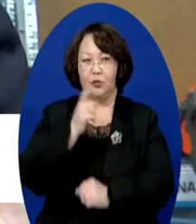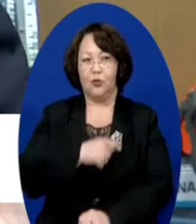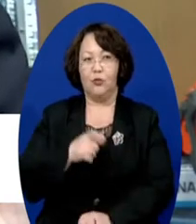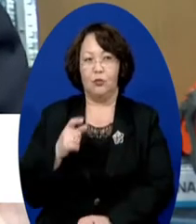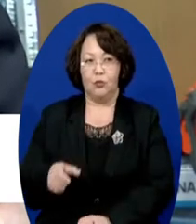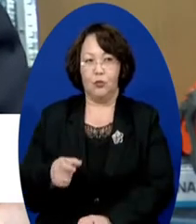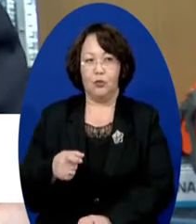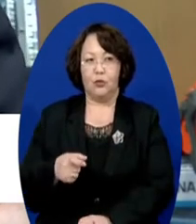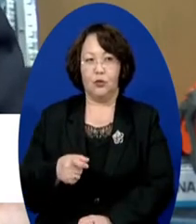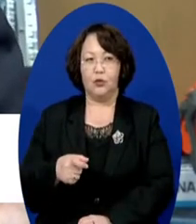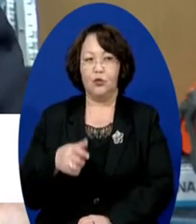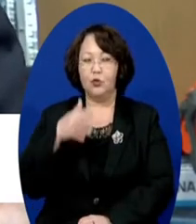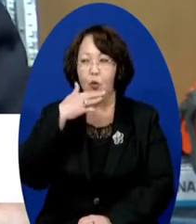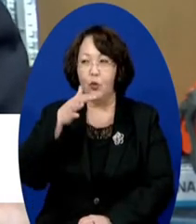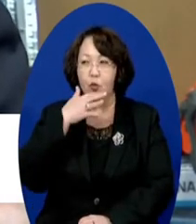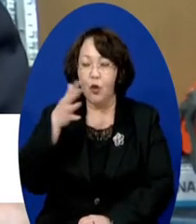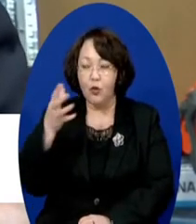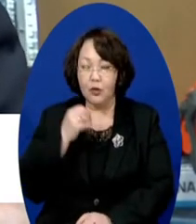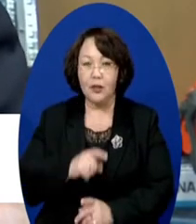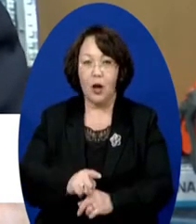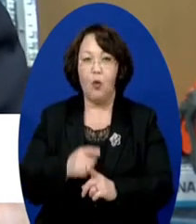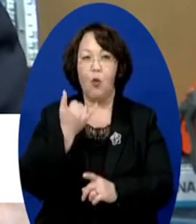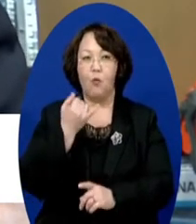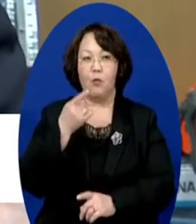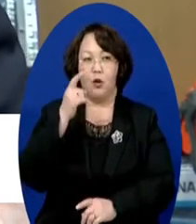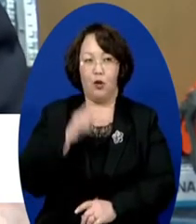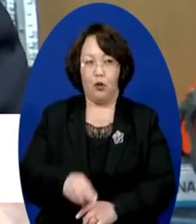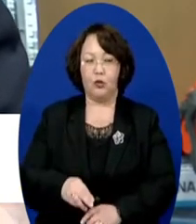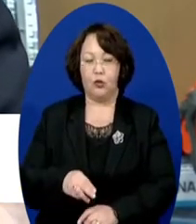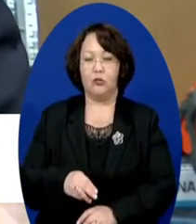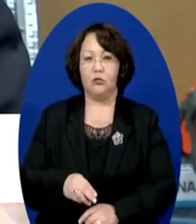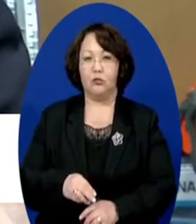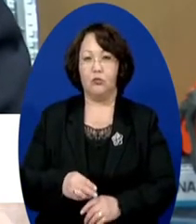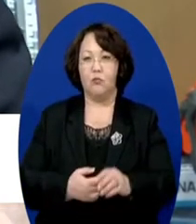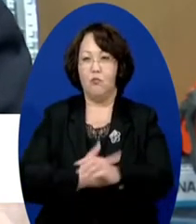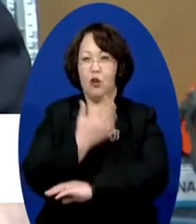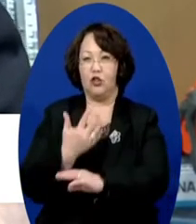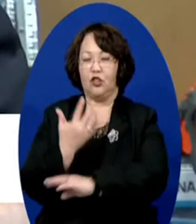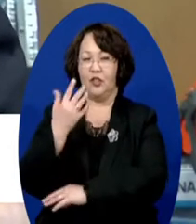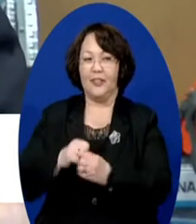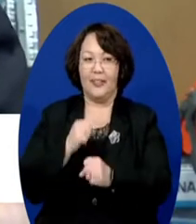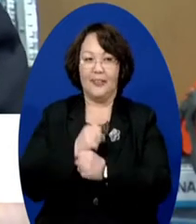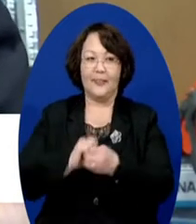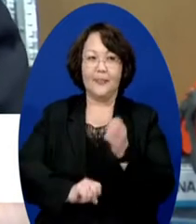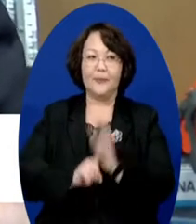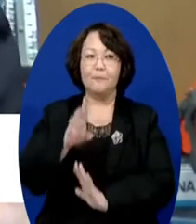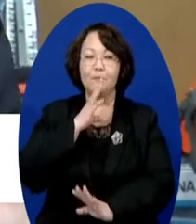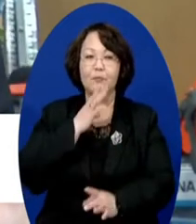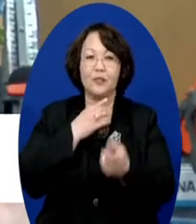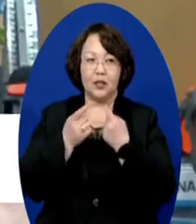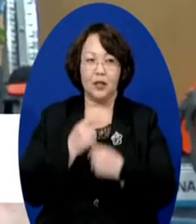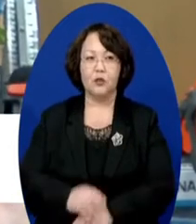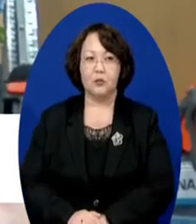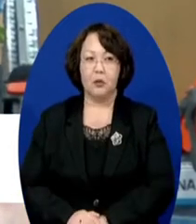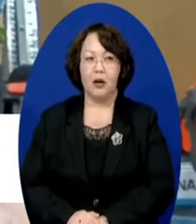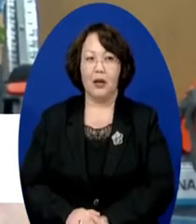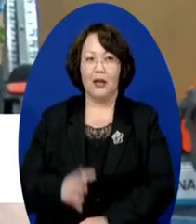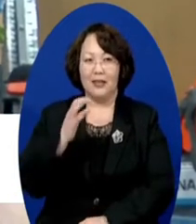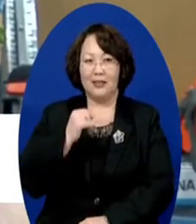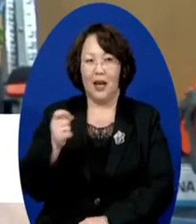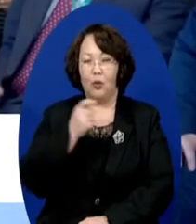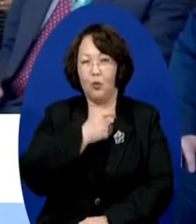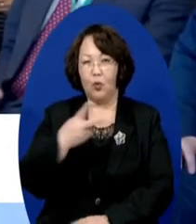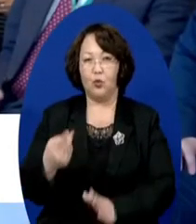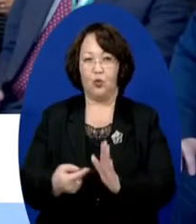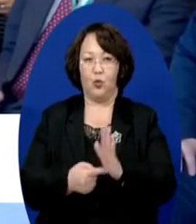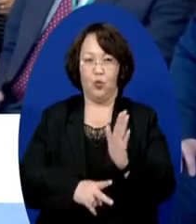одоо юугаар зөвлөгөөгөөр Улаанбаатар хотын хэмжээнд өргөн одоо тийм ажлыг бас эхлүүлэхээр бид нар бас давхар ярьж байгаа. Тэр ер нь санхүүгийн